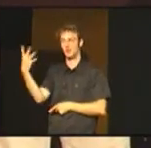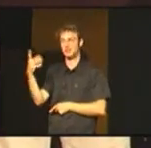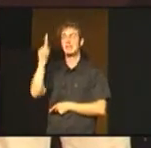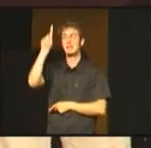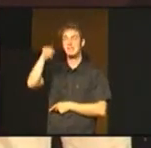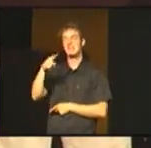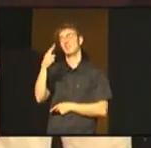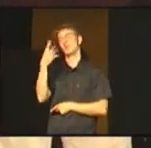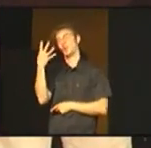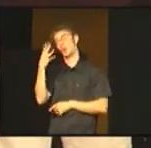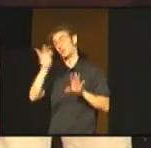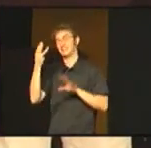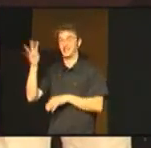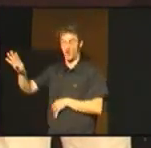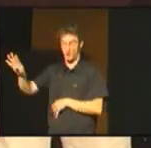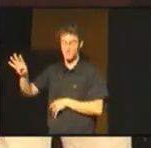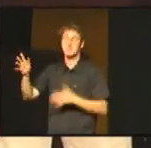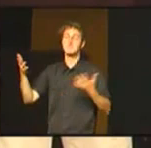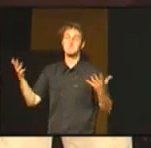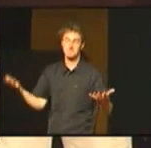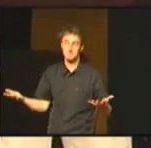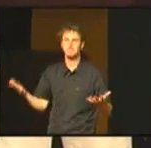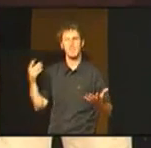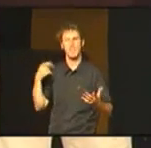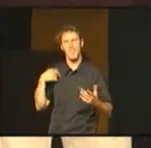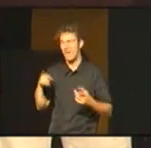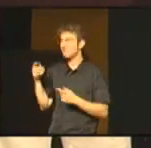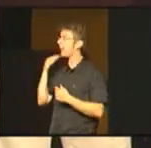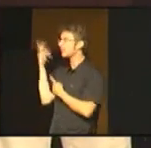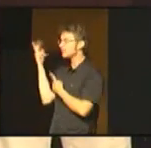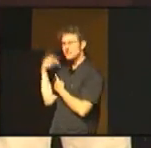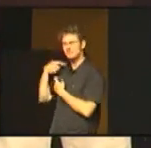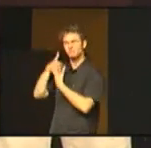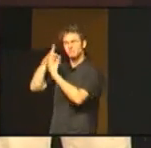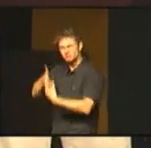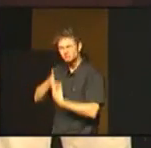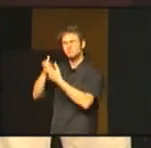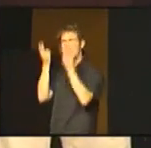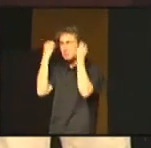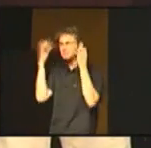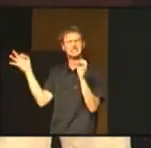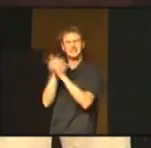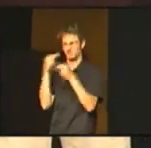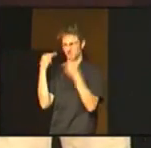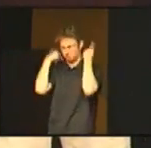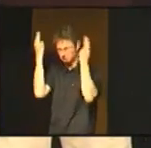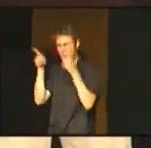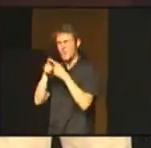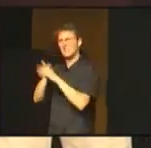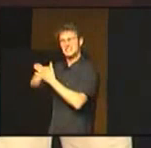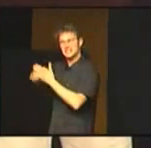i 1939. Som aquí perquè ells no van sucumbir a les